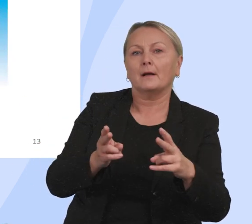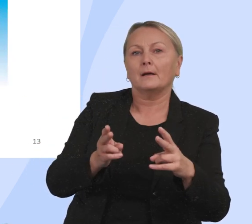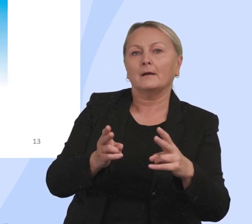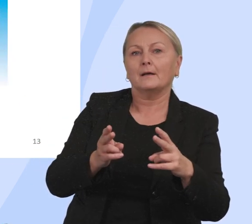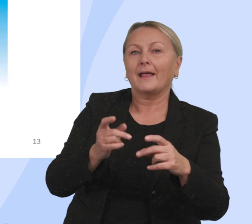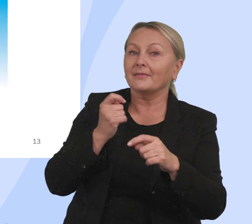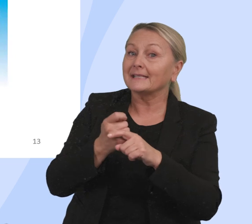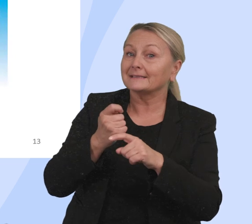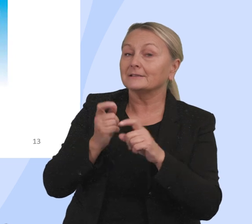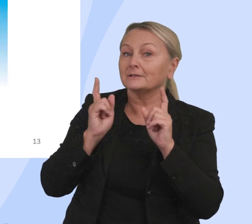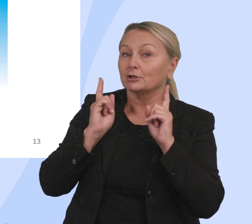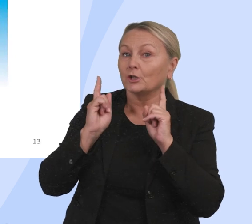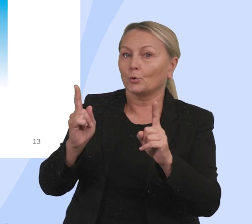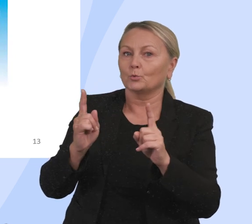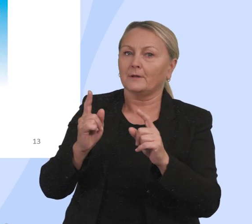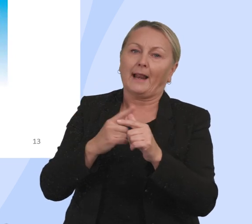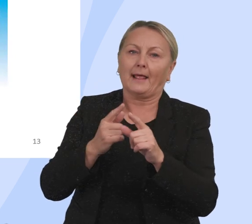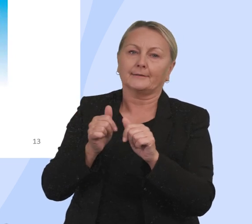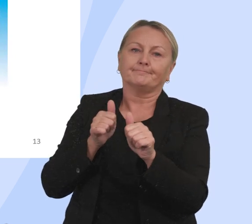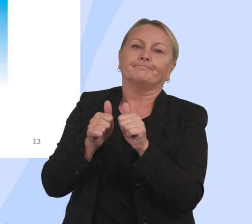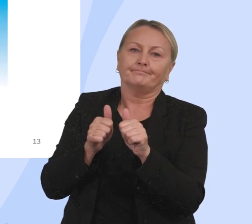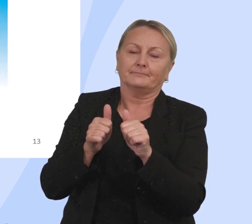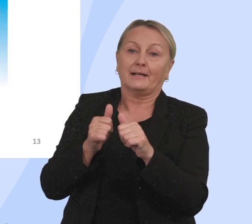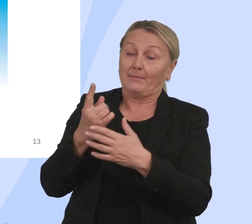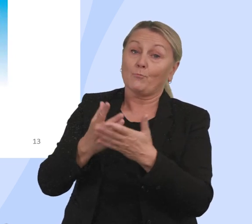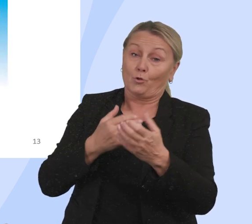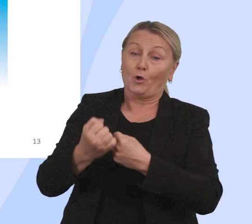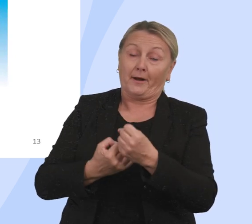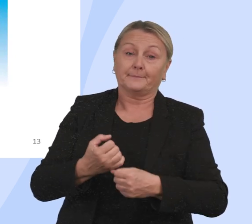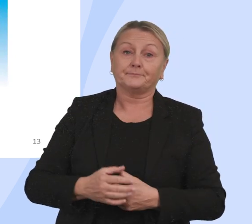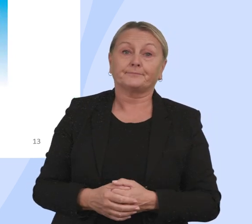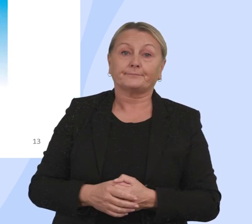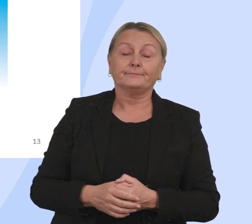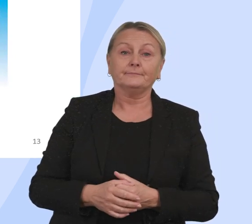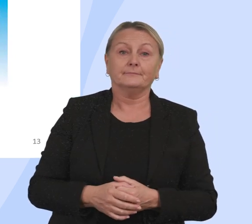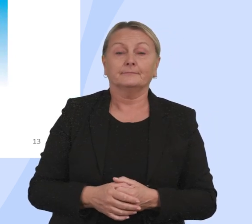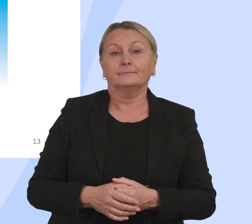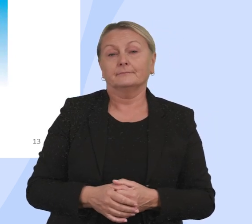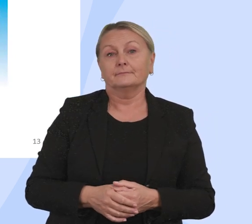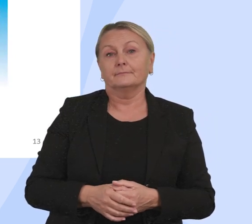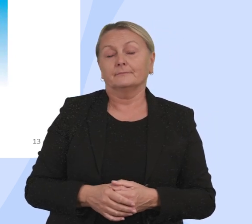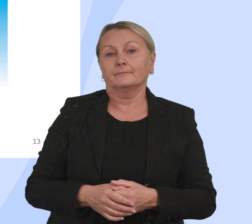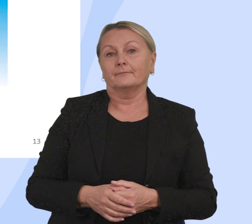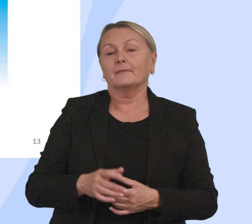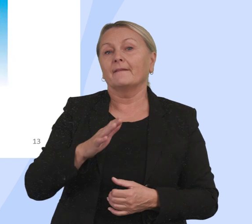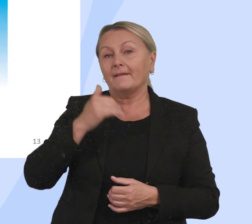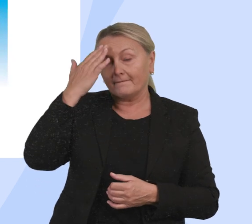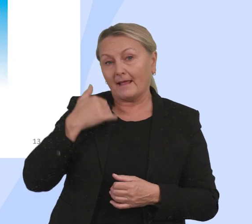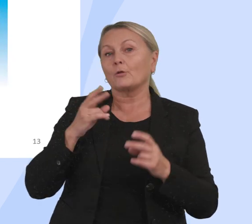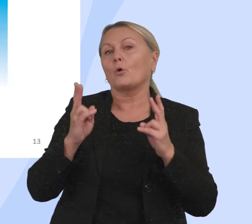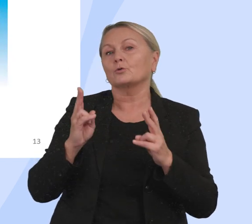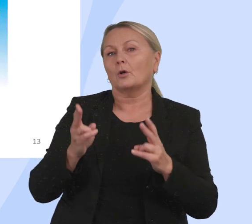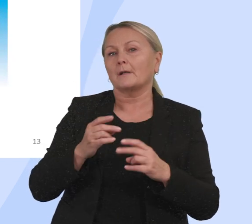efter. Så det er en måde at gøre det på også. Vi ved så også, at mennesker med kognitive